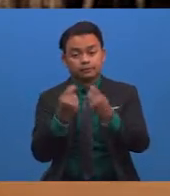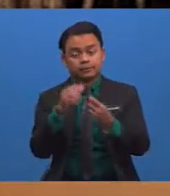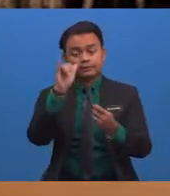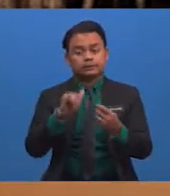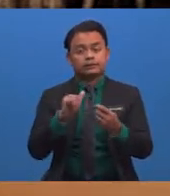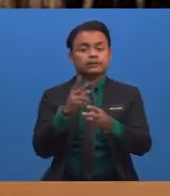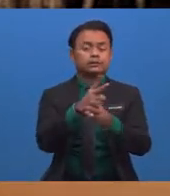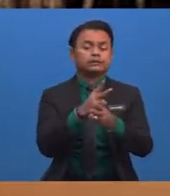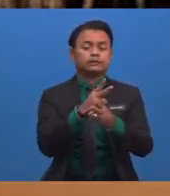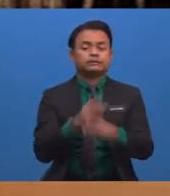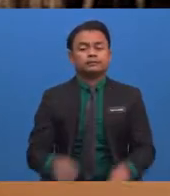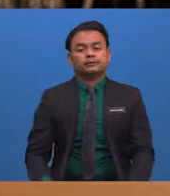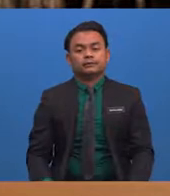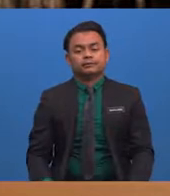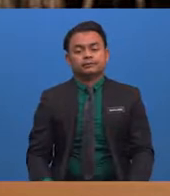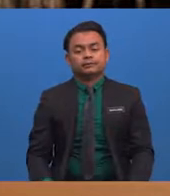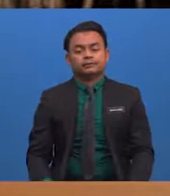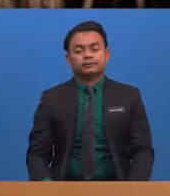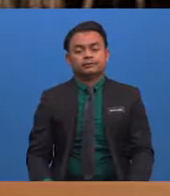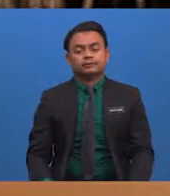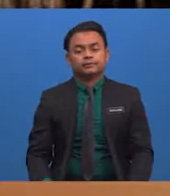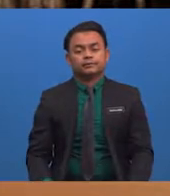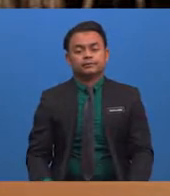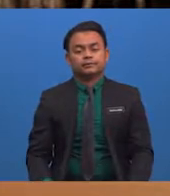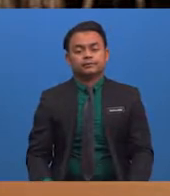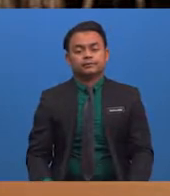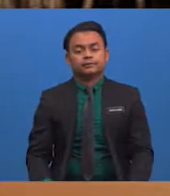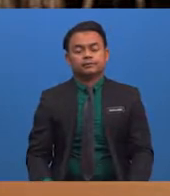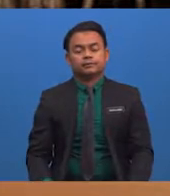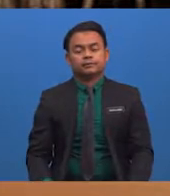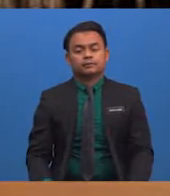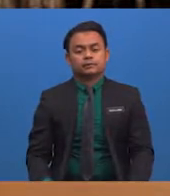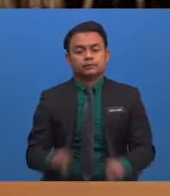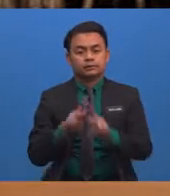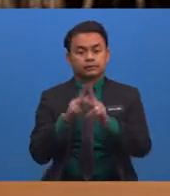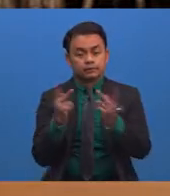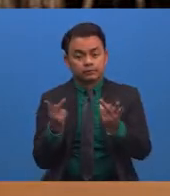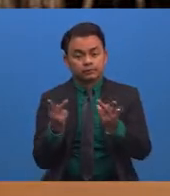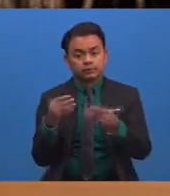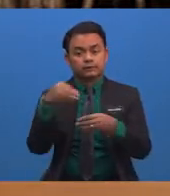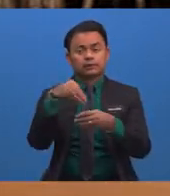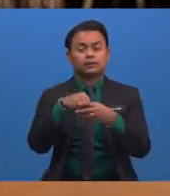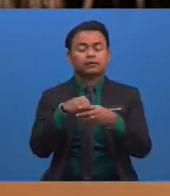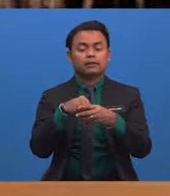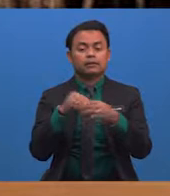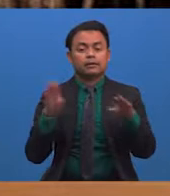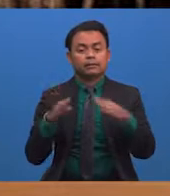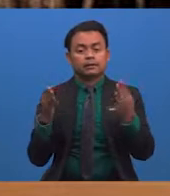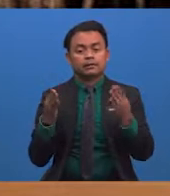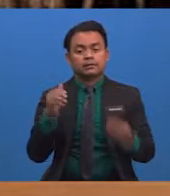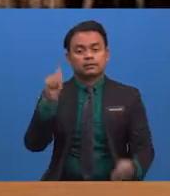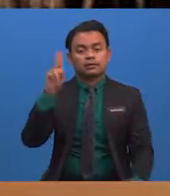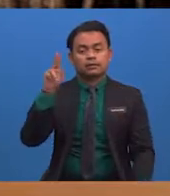bermutu telah diterjemahkan ke dalam bahasa Arab. Beliau sangat mencintai ilmu